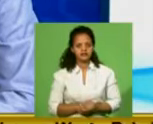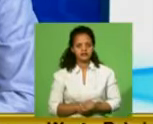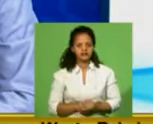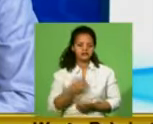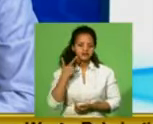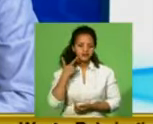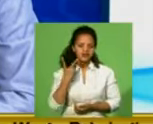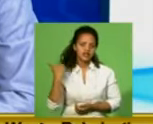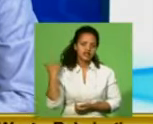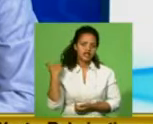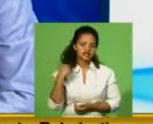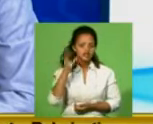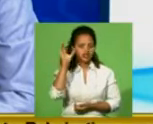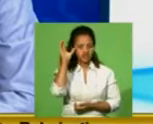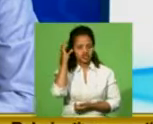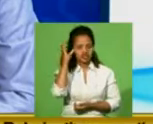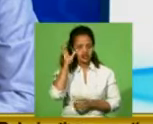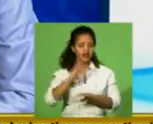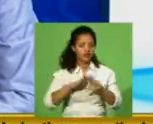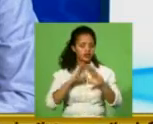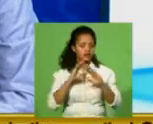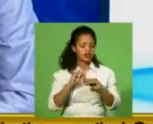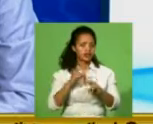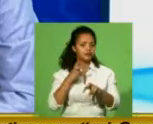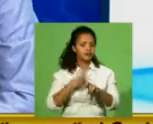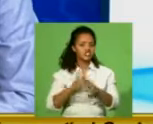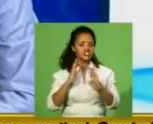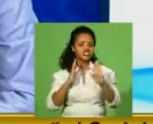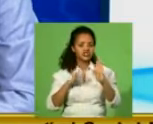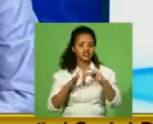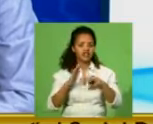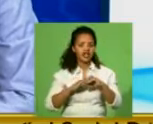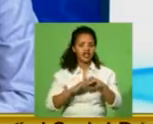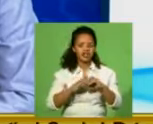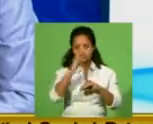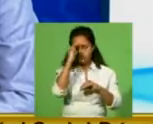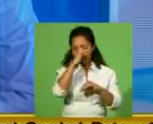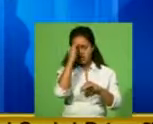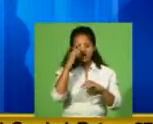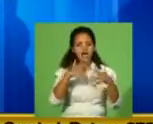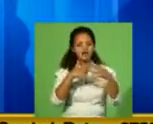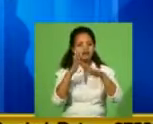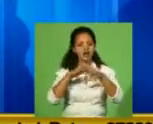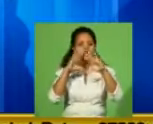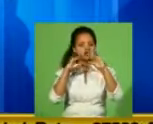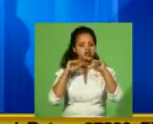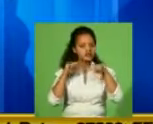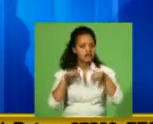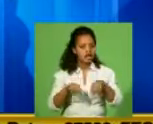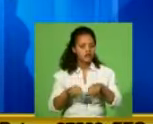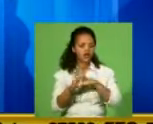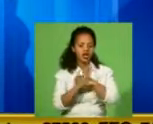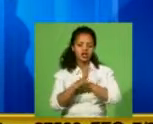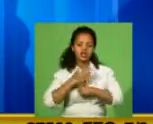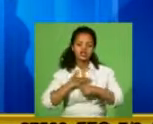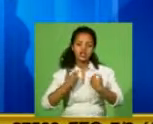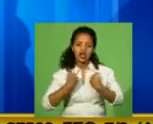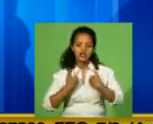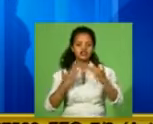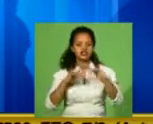ትላንት ቻይና ላይ አውርተናል፣ ከባድ ችግር ነው ብለን ጣሊያን ላይ አሜሪካ ላይ አውርተናል። ዛሬ ግን ሀገራችን ውስጥ ያለ ችግር